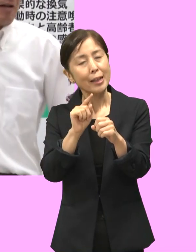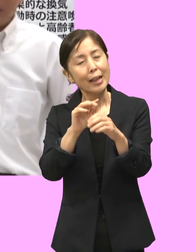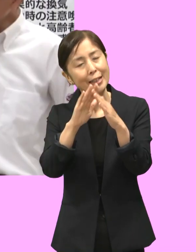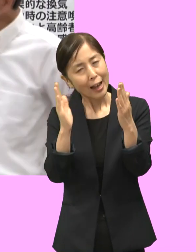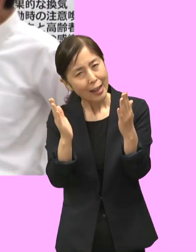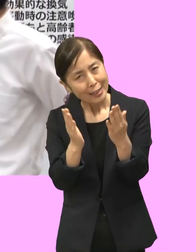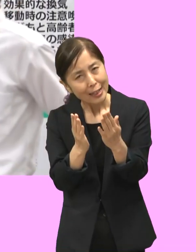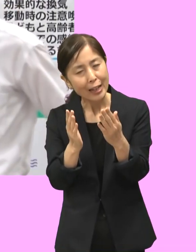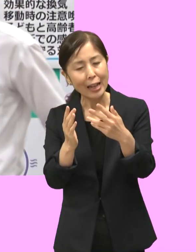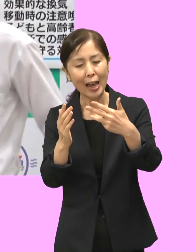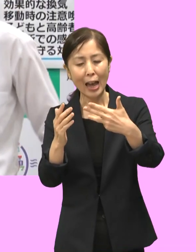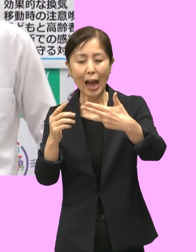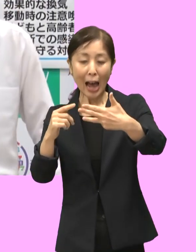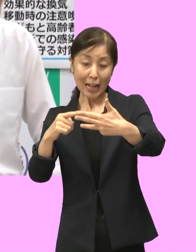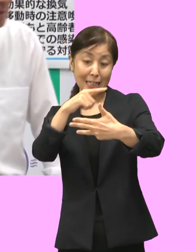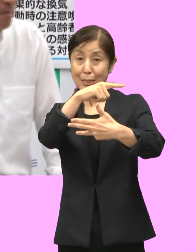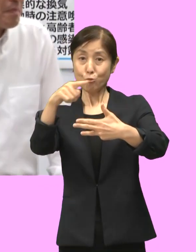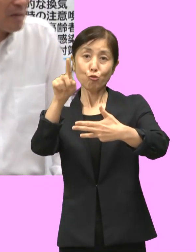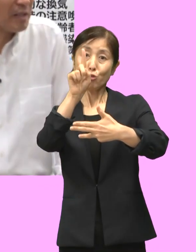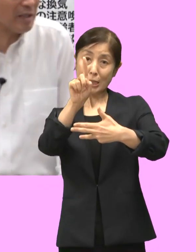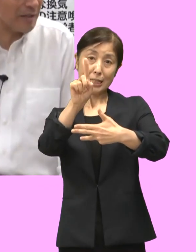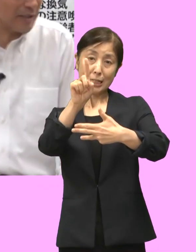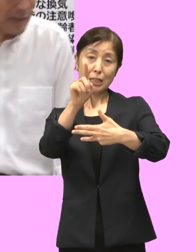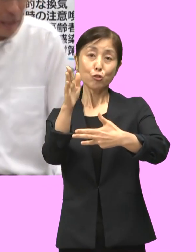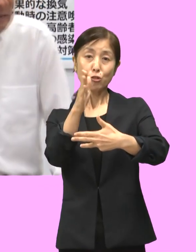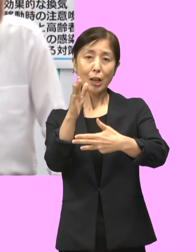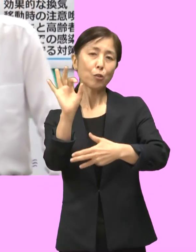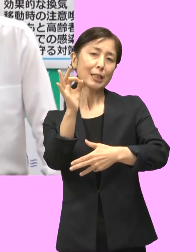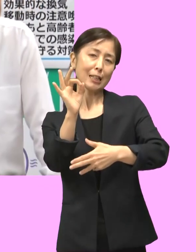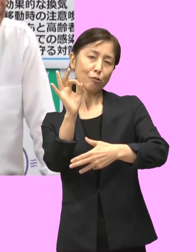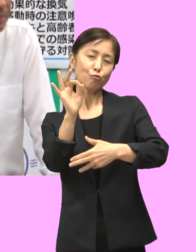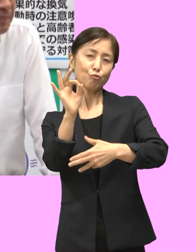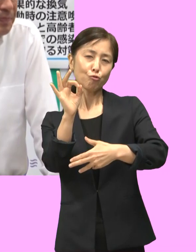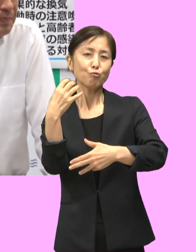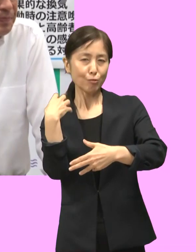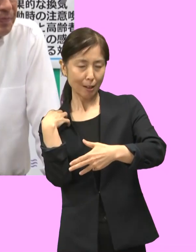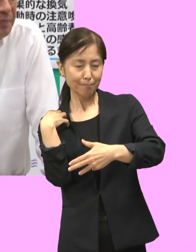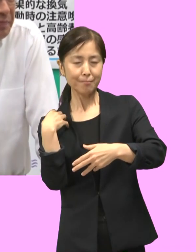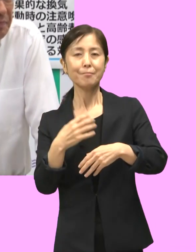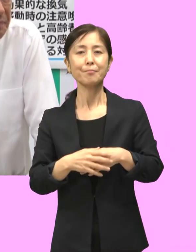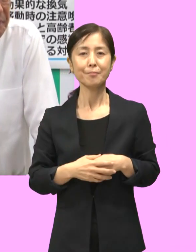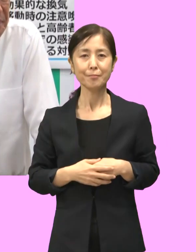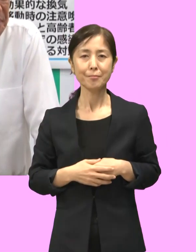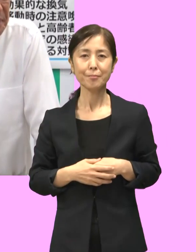大体8分の1になっているかというふうに思います。金額自体が。